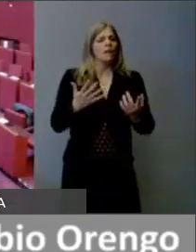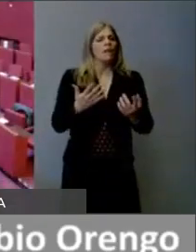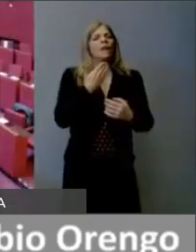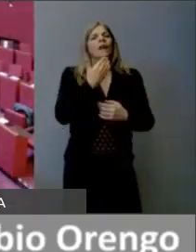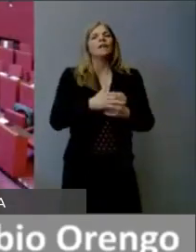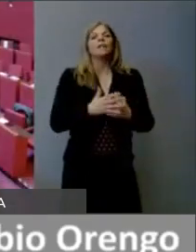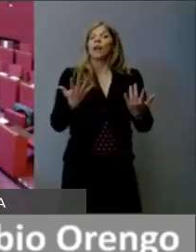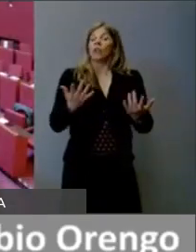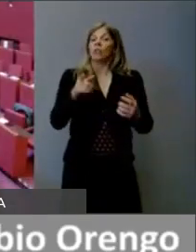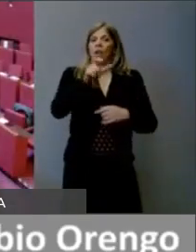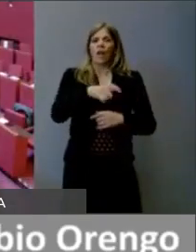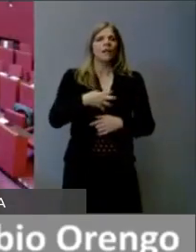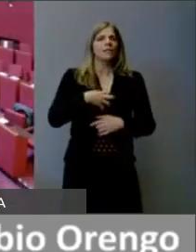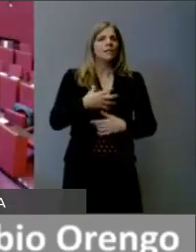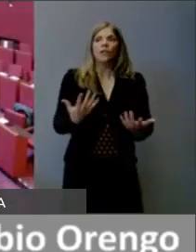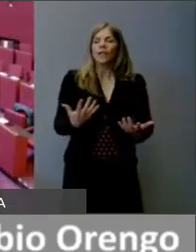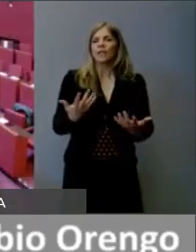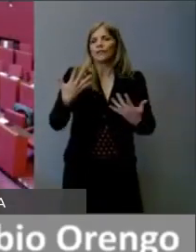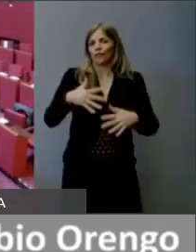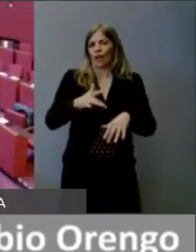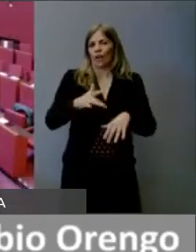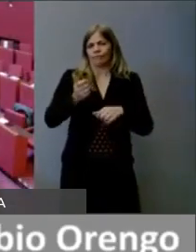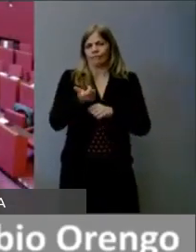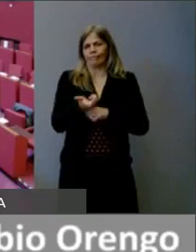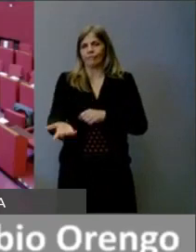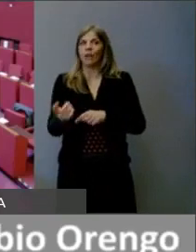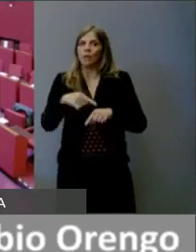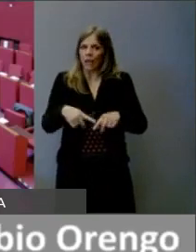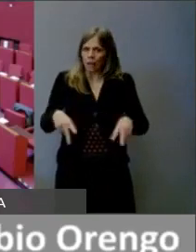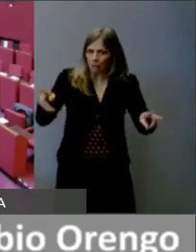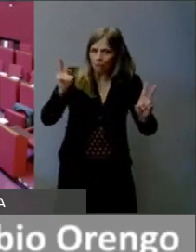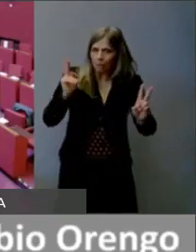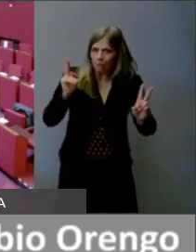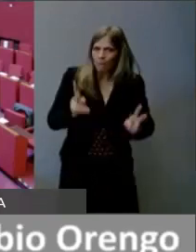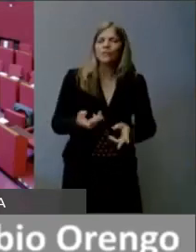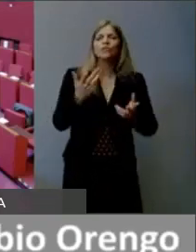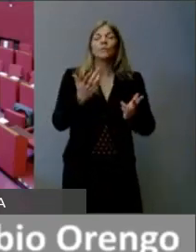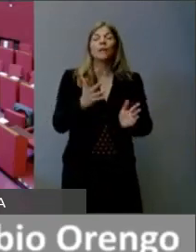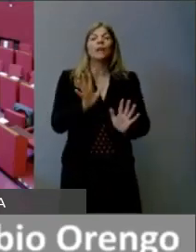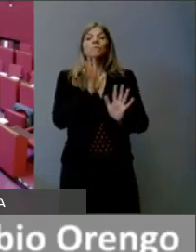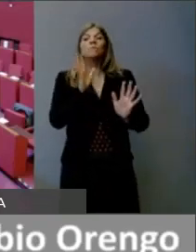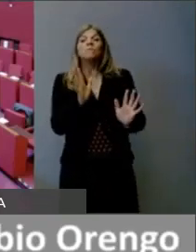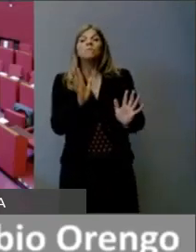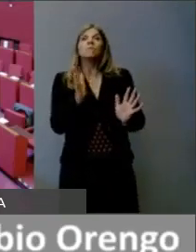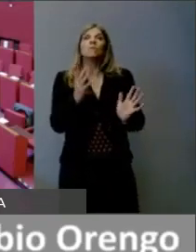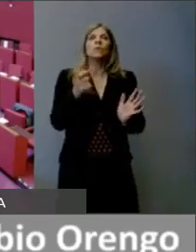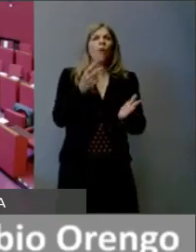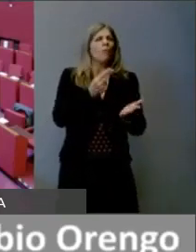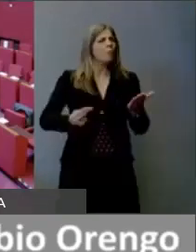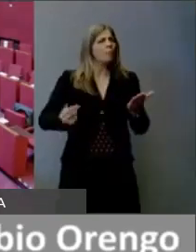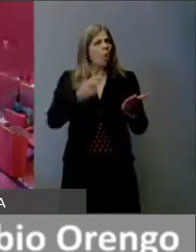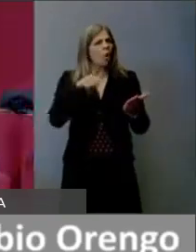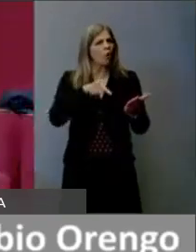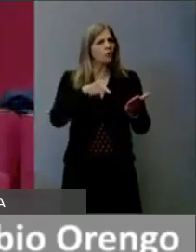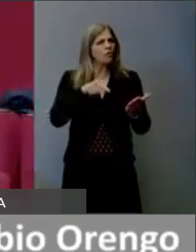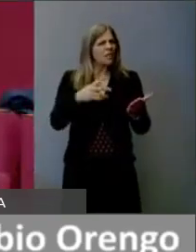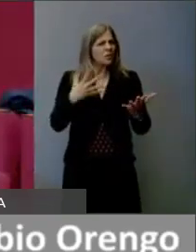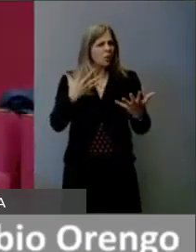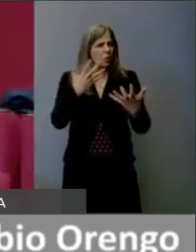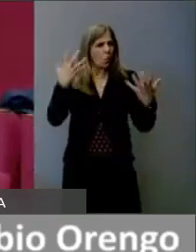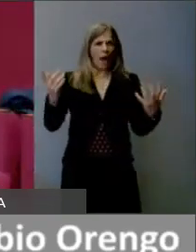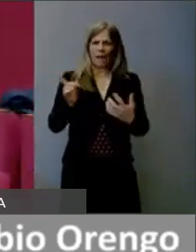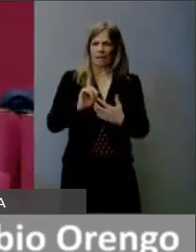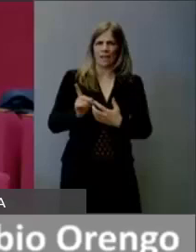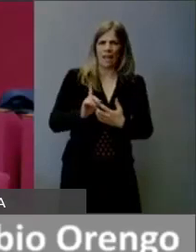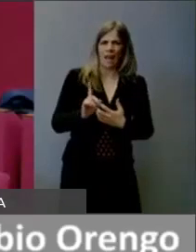assessore, qui ancora di più siamo dinanzi a un presunto, perché poi alcuni aspetti di questo progetto sono da dimostrare che siano